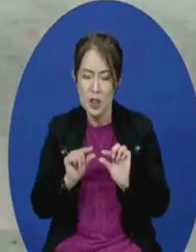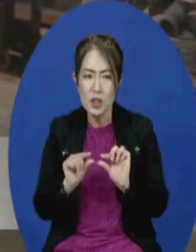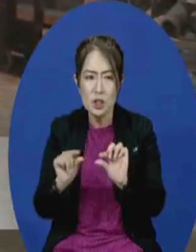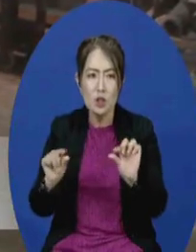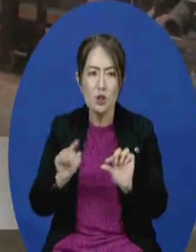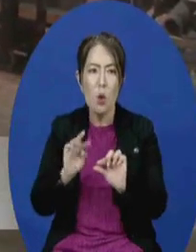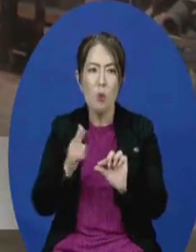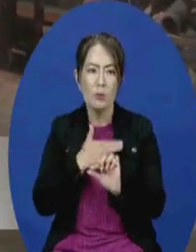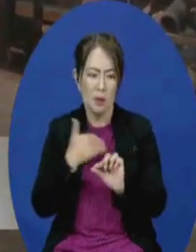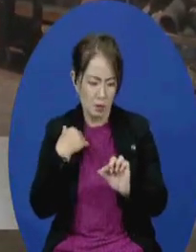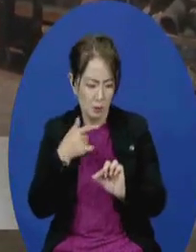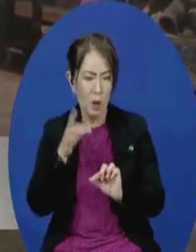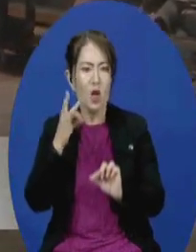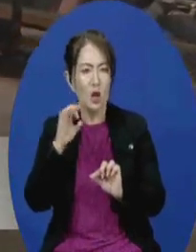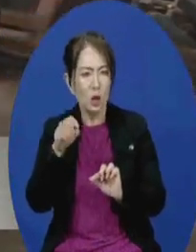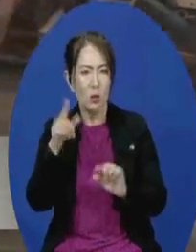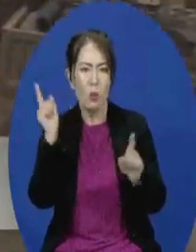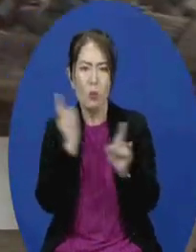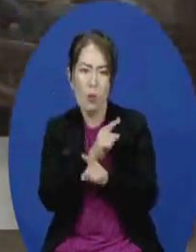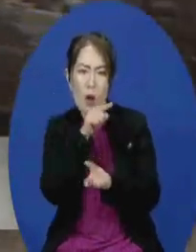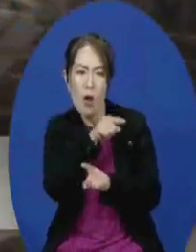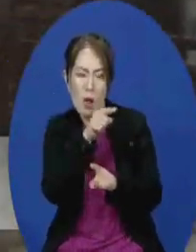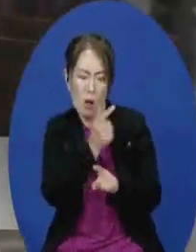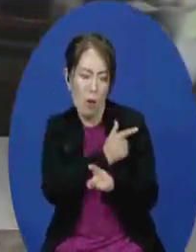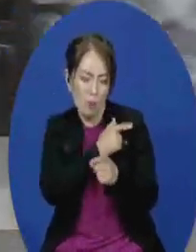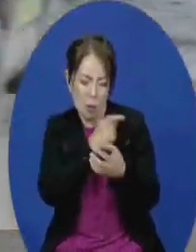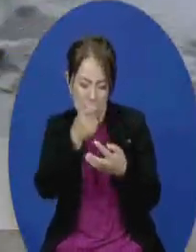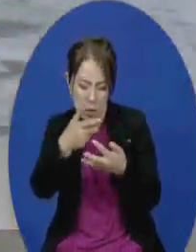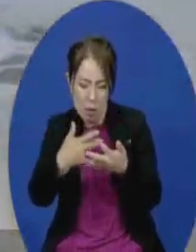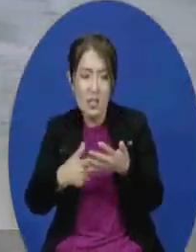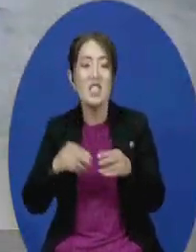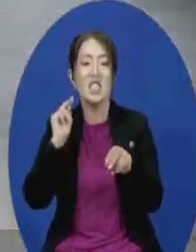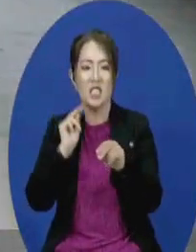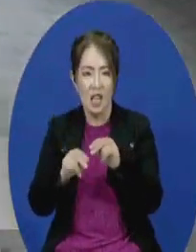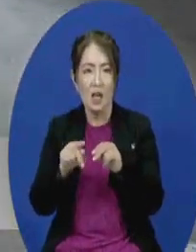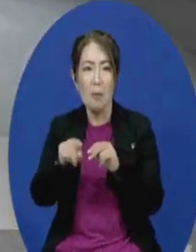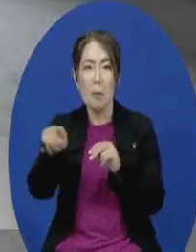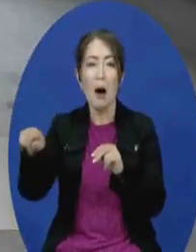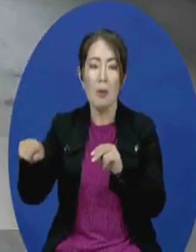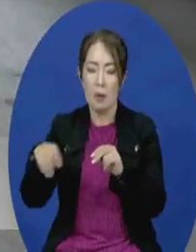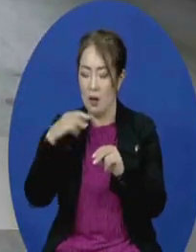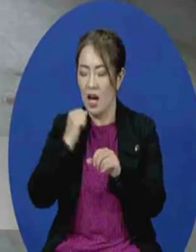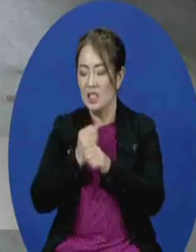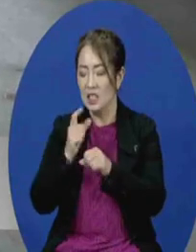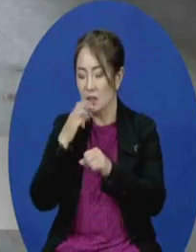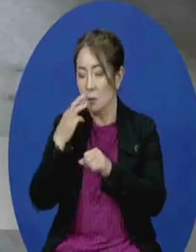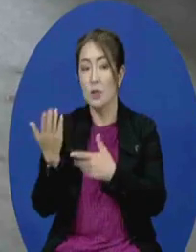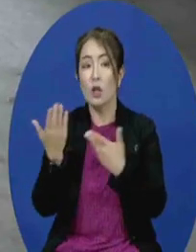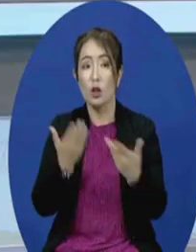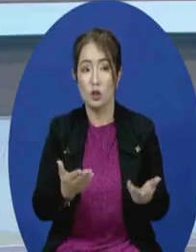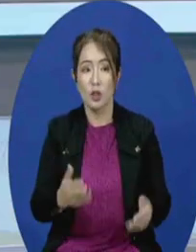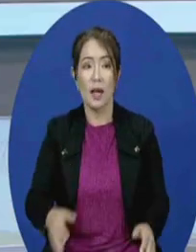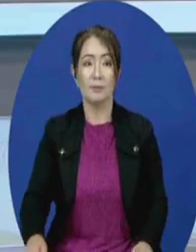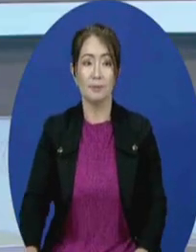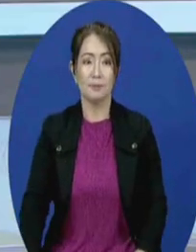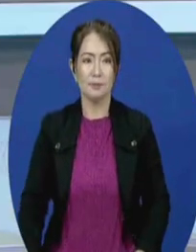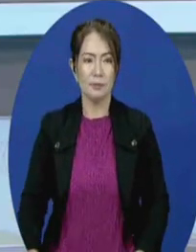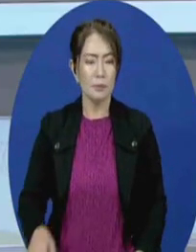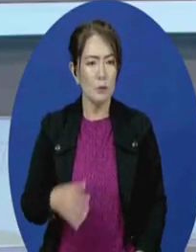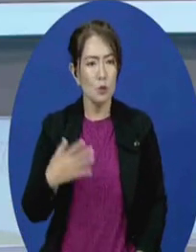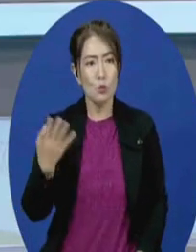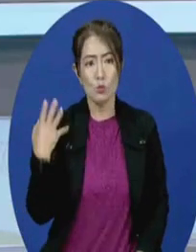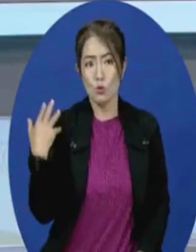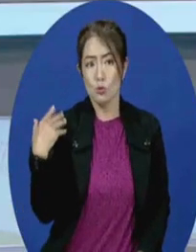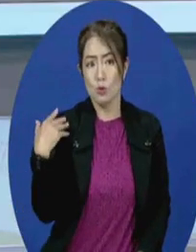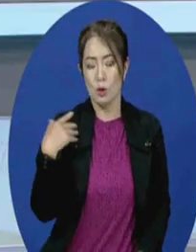Rio Tinto-г буруутгаж гомдол гаргасан асуудалд хэрэг үүсгэж шалгаж байгааг ажлын хэсгийнхан мэдээлсэн юм а. Одоо амьдралын асуудал.